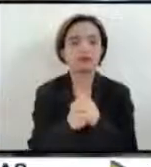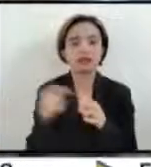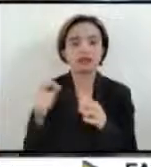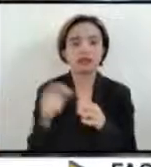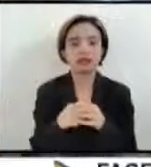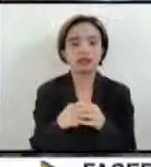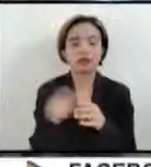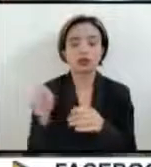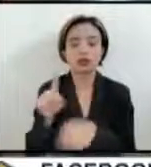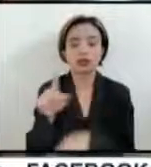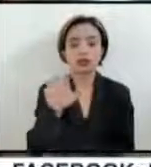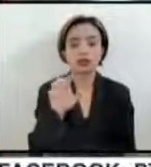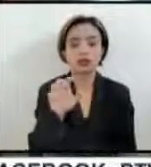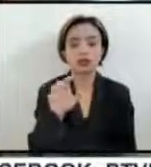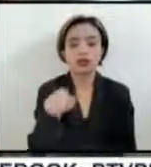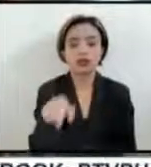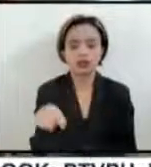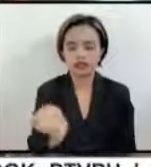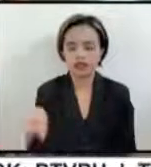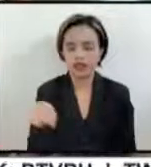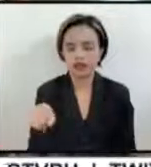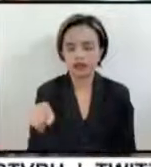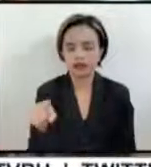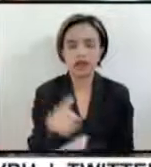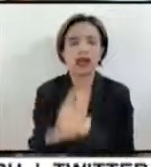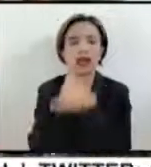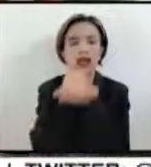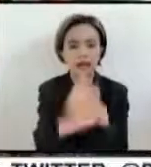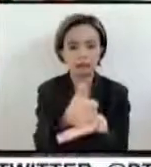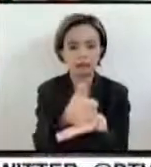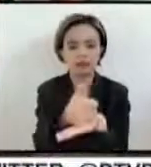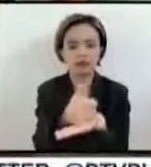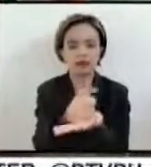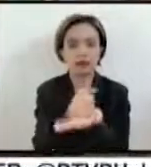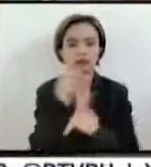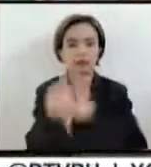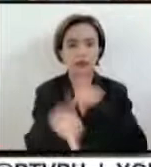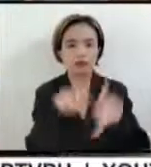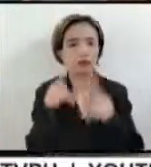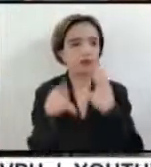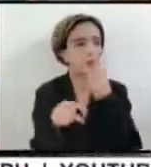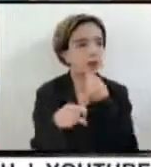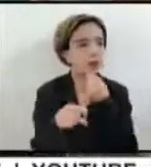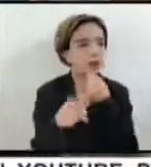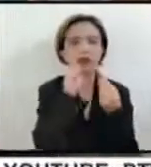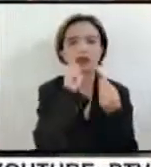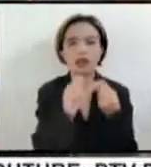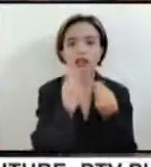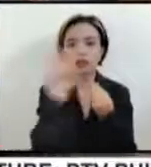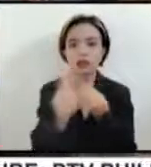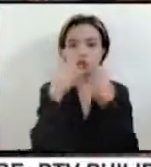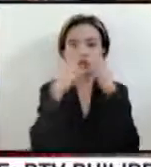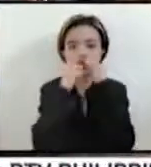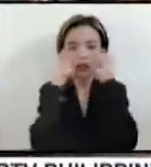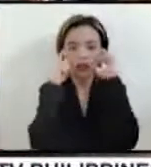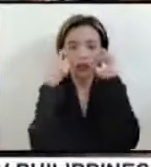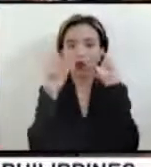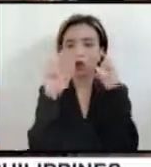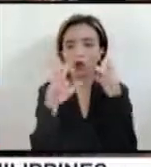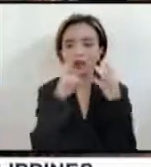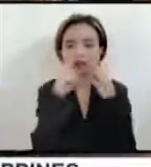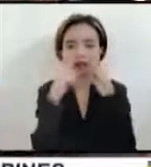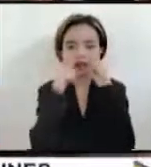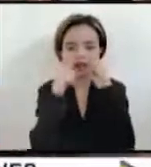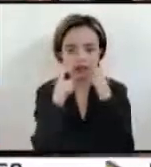ihos na sa paninita ng mga deboto na walang suot na face mask o hindi maayos ang suot na